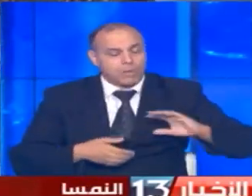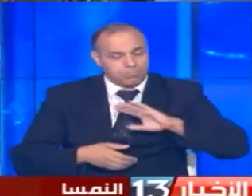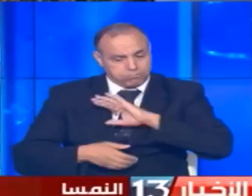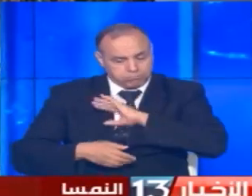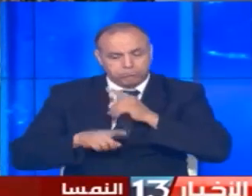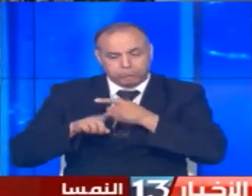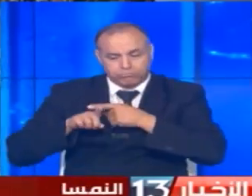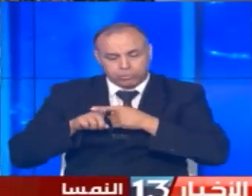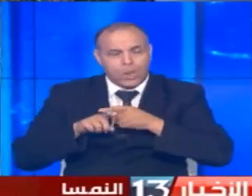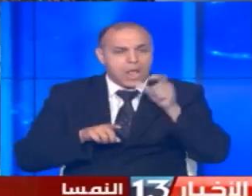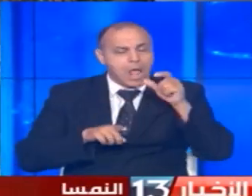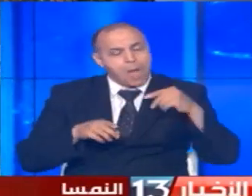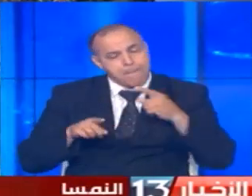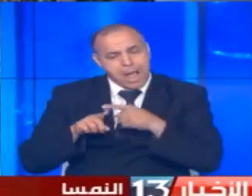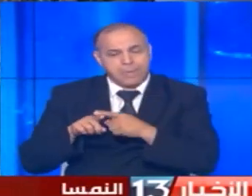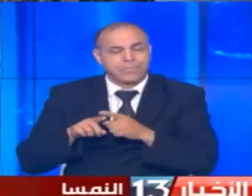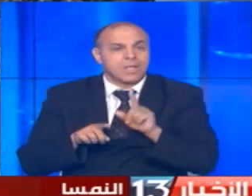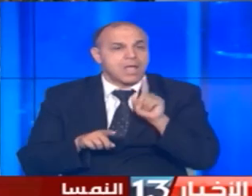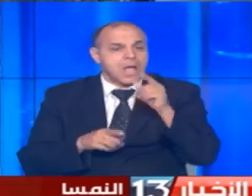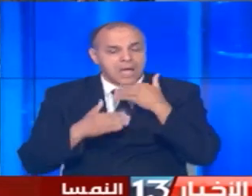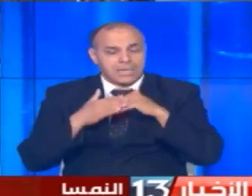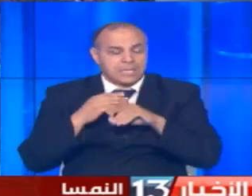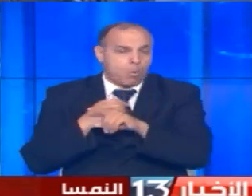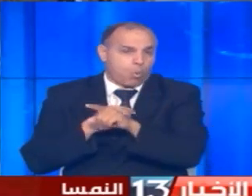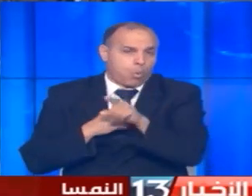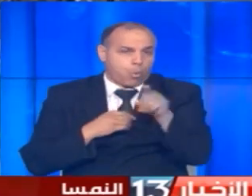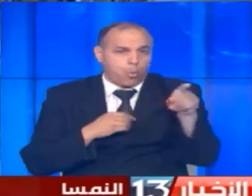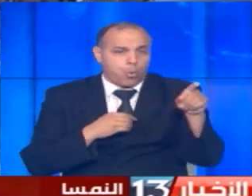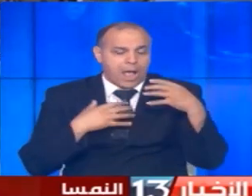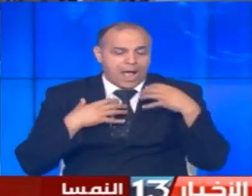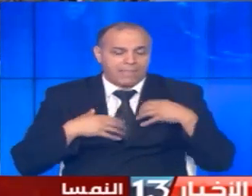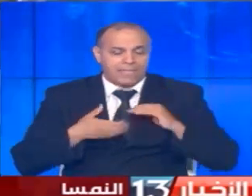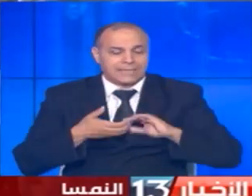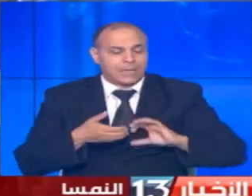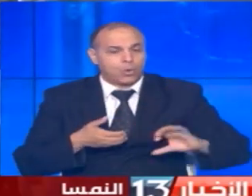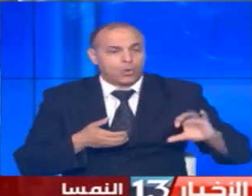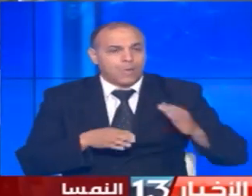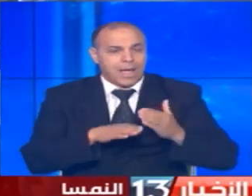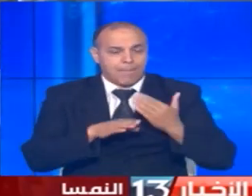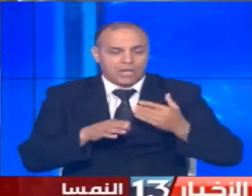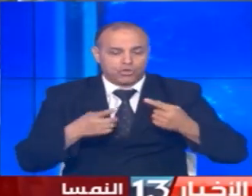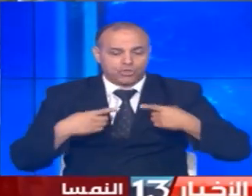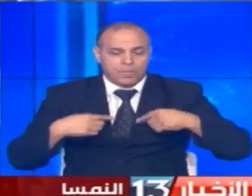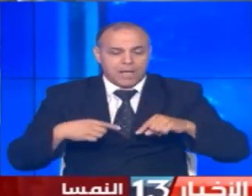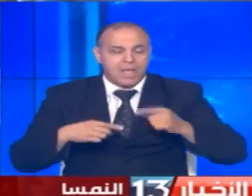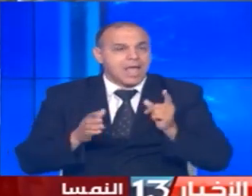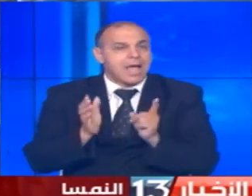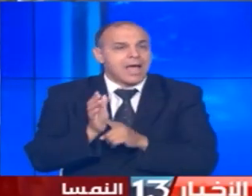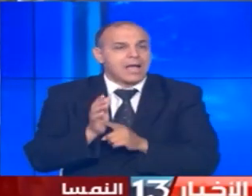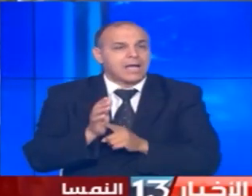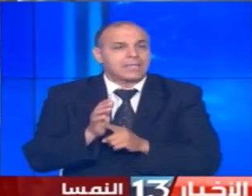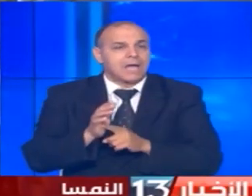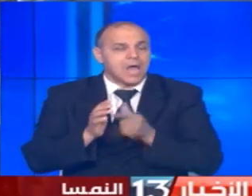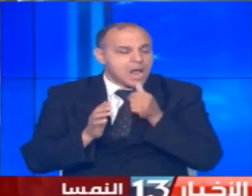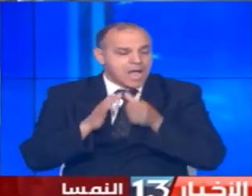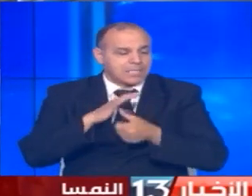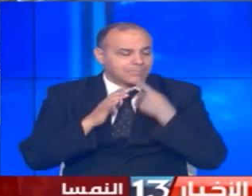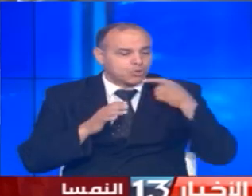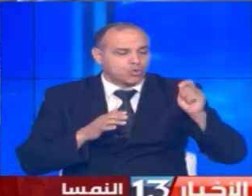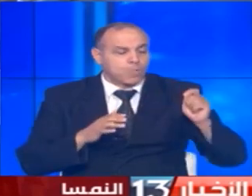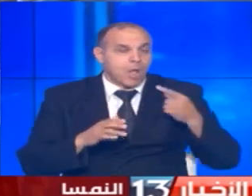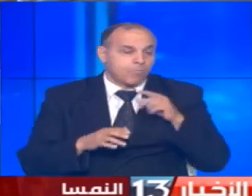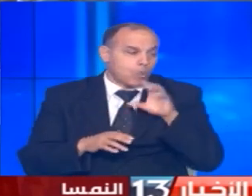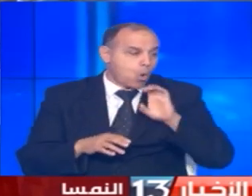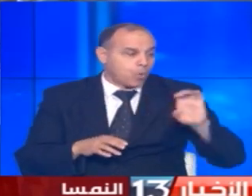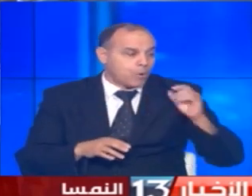بتقاسم أعباء اللاجئين. وفي رسالة وجهها إلى أعضاء الاتحاد قبيل الاجتماع، أكد رئيس المجلس الأوروبي دونالد